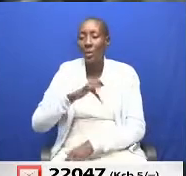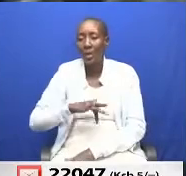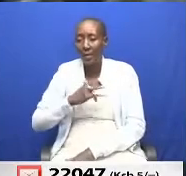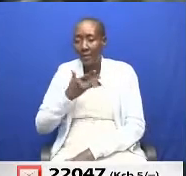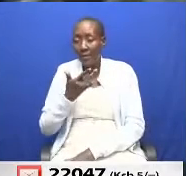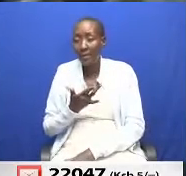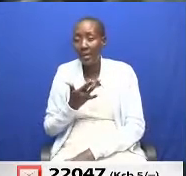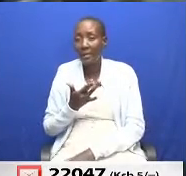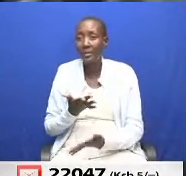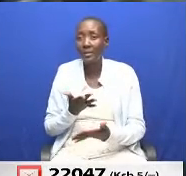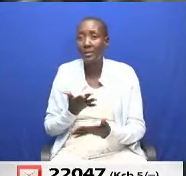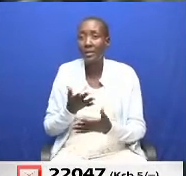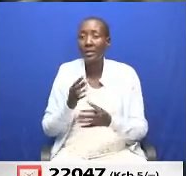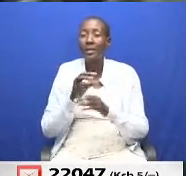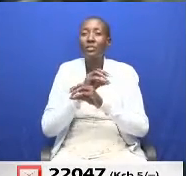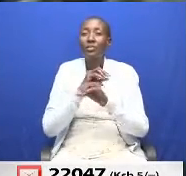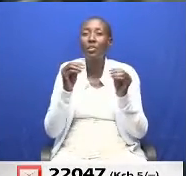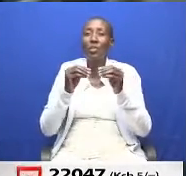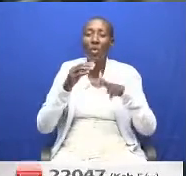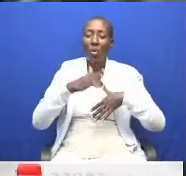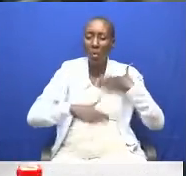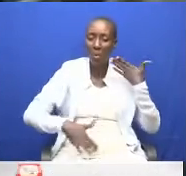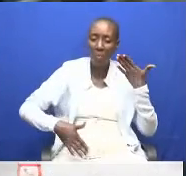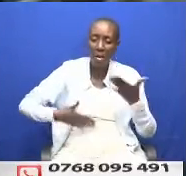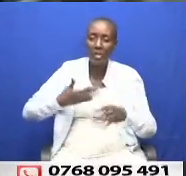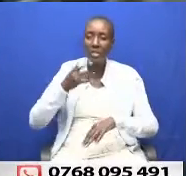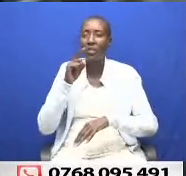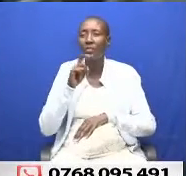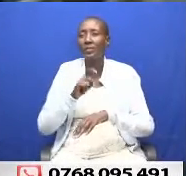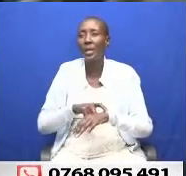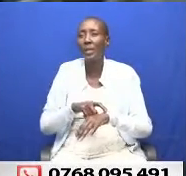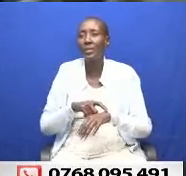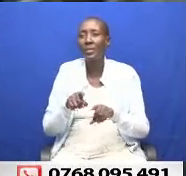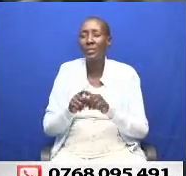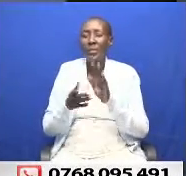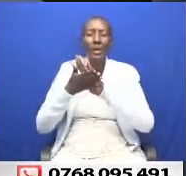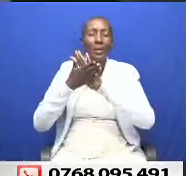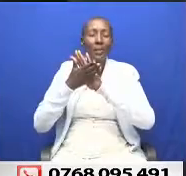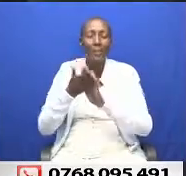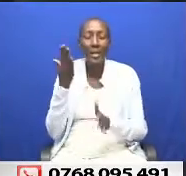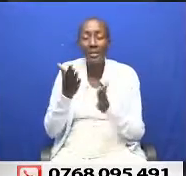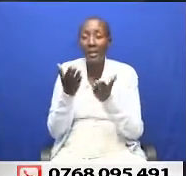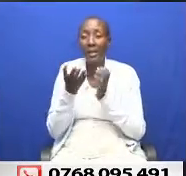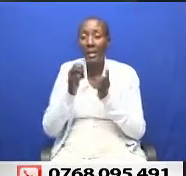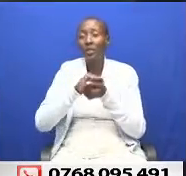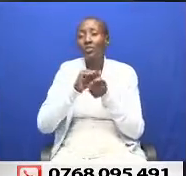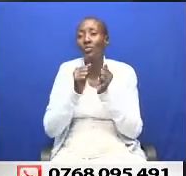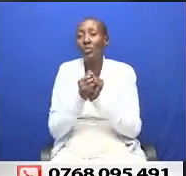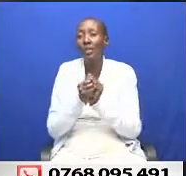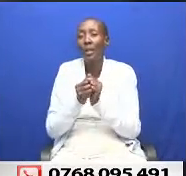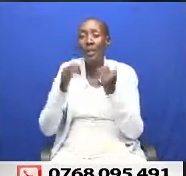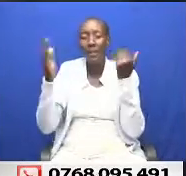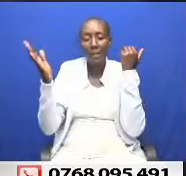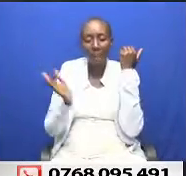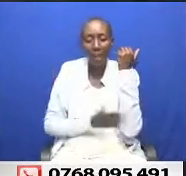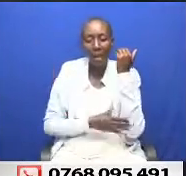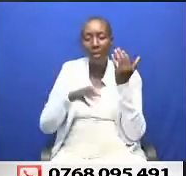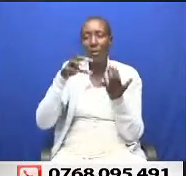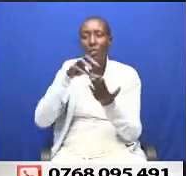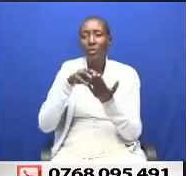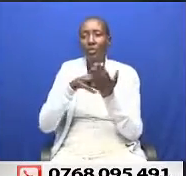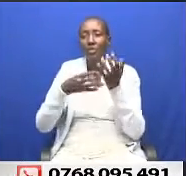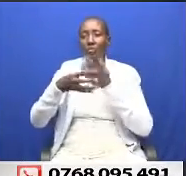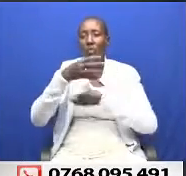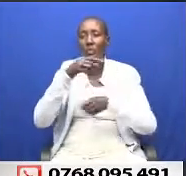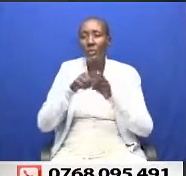there is no luxury of time. There is an urgent need to change. Hali mbaya ya uchumi inapozidi kuwakaba wa Kenya